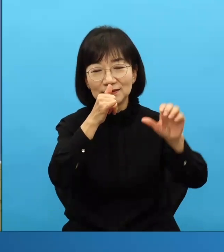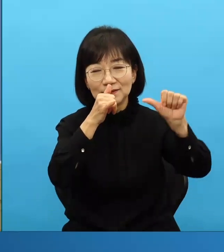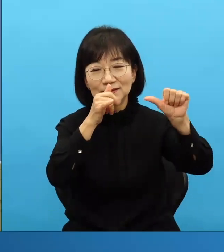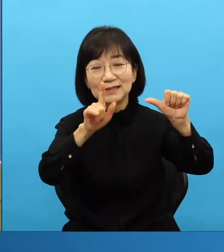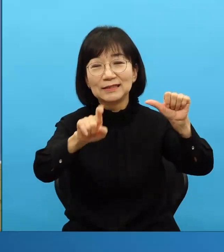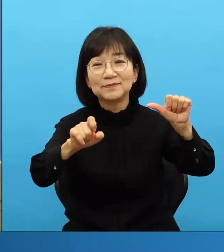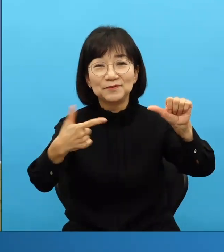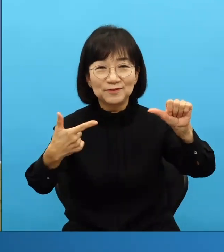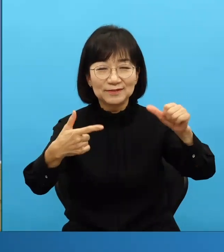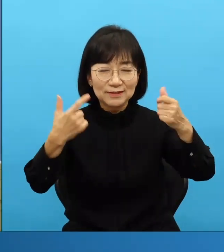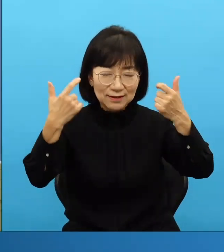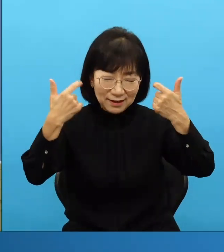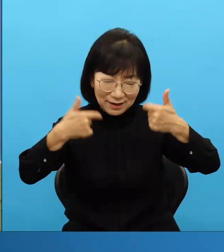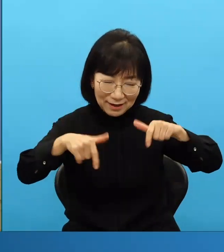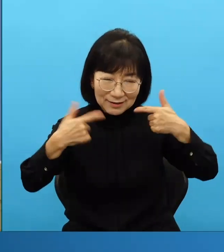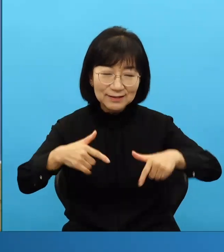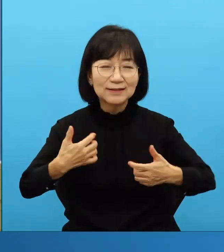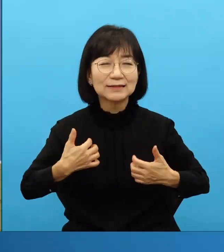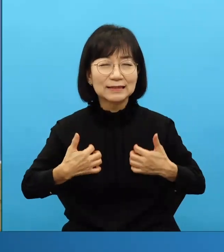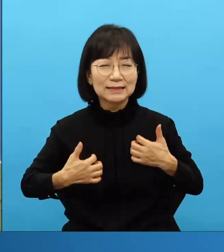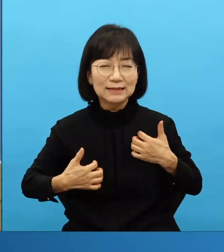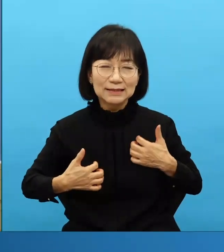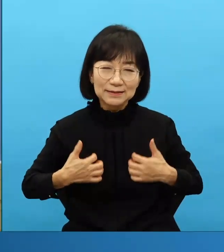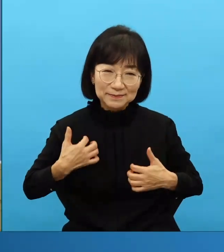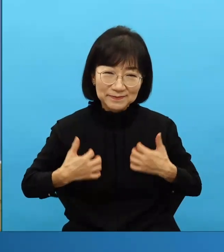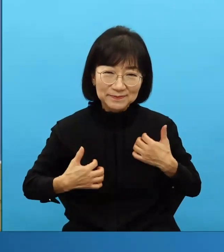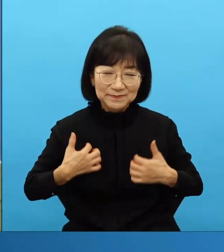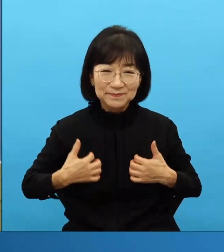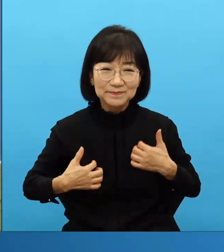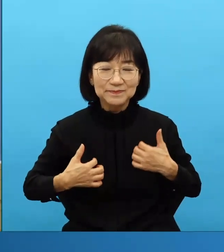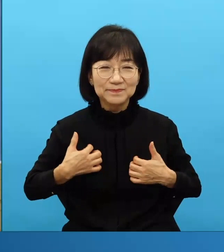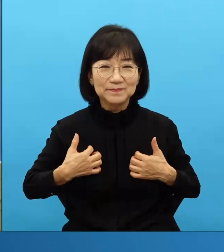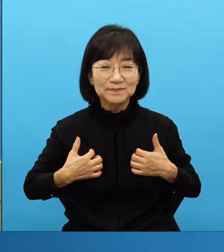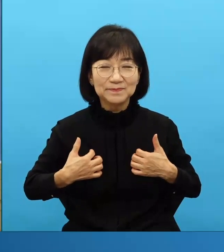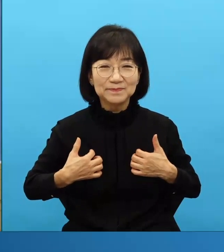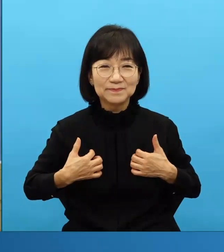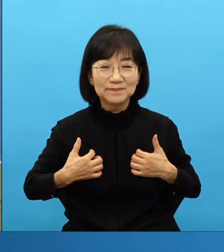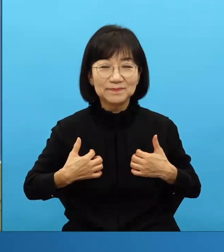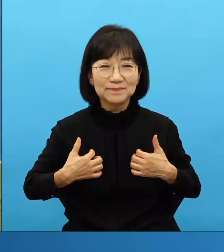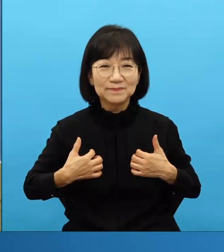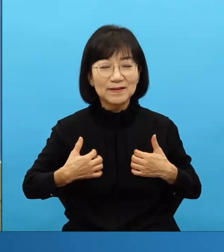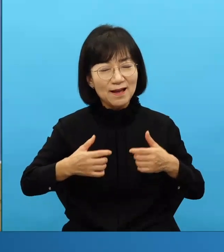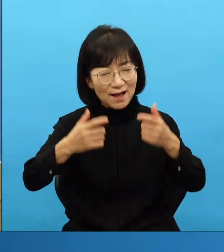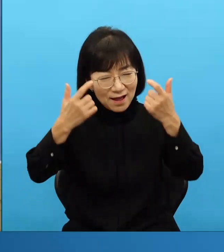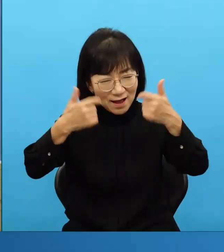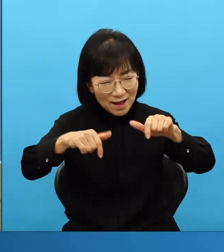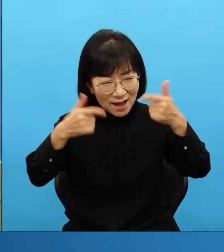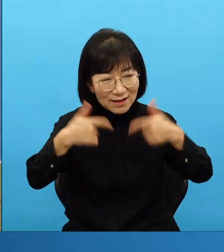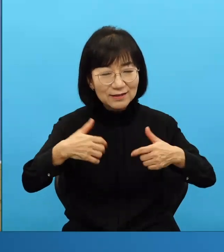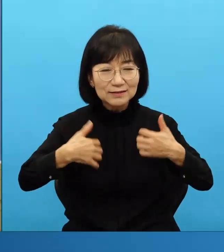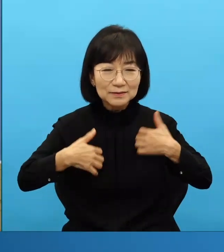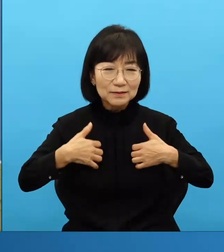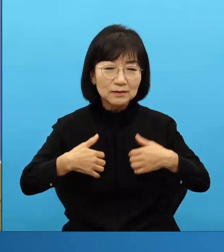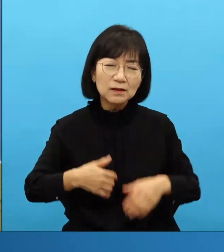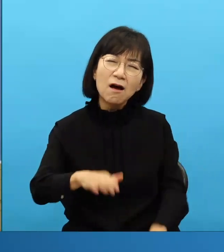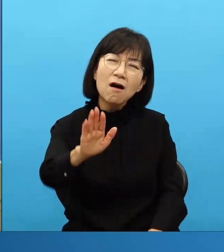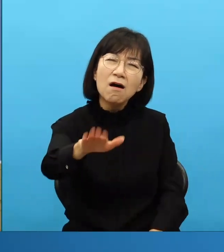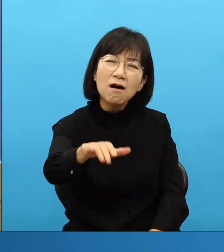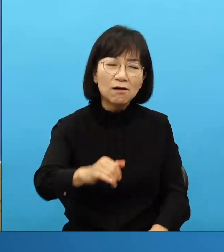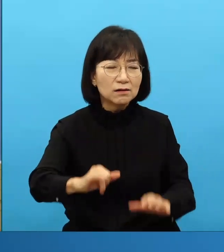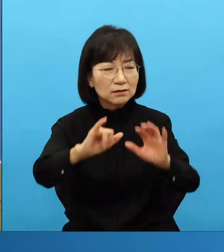항상 기뻐해라. They must always rejoice. 항상 기뻐해라. Pray continually. 아니 세상 세파에 기뻐할 일이